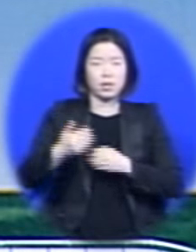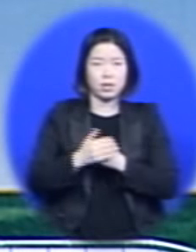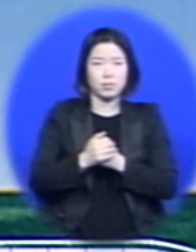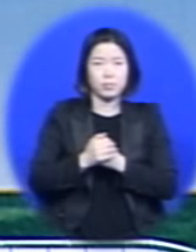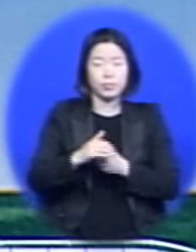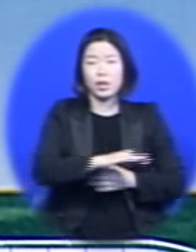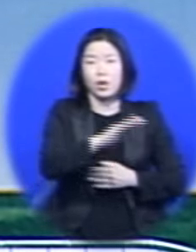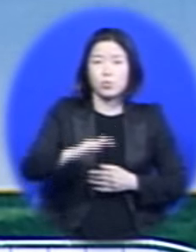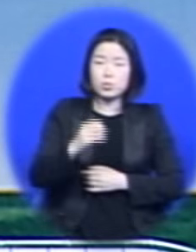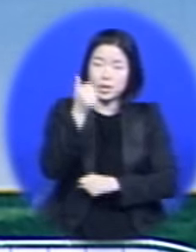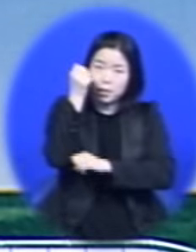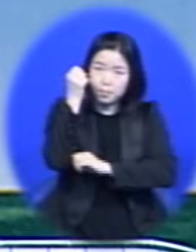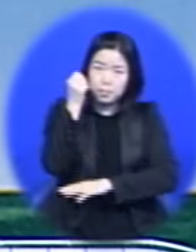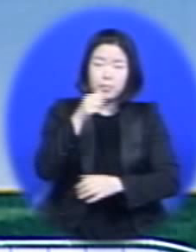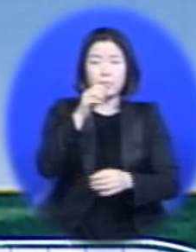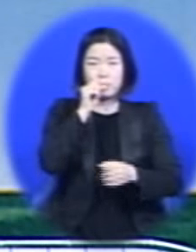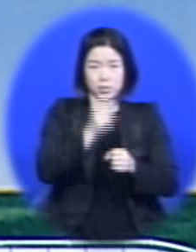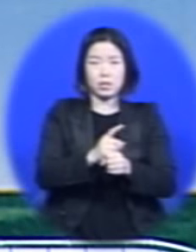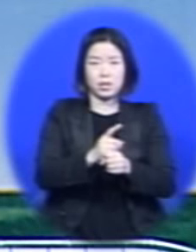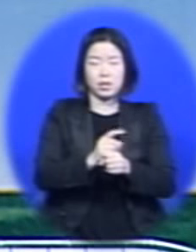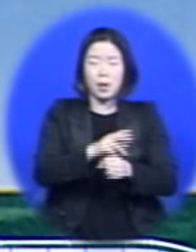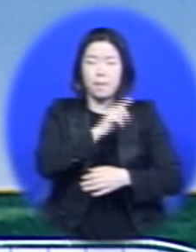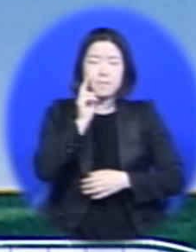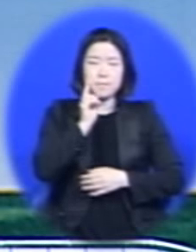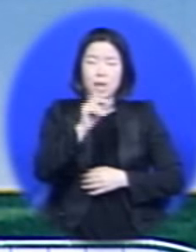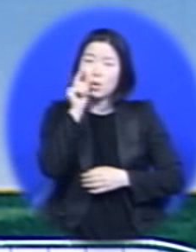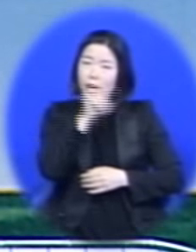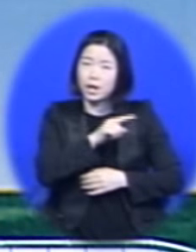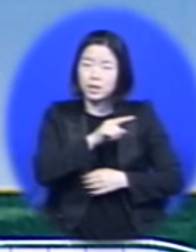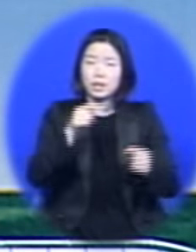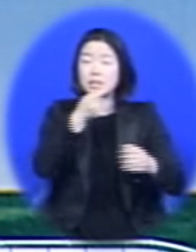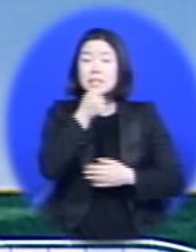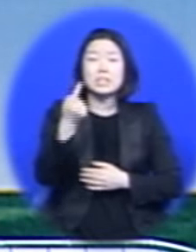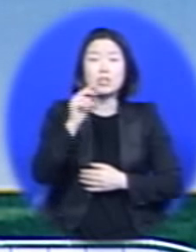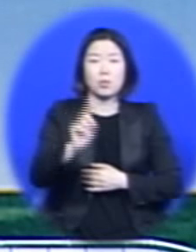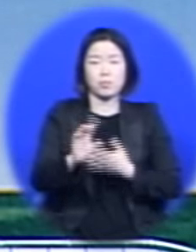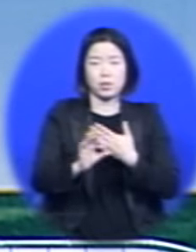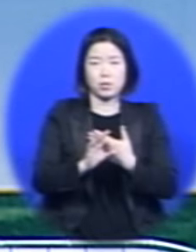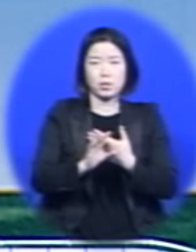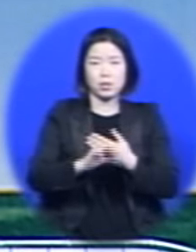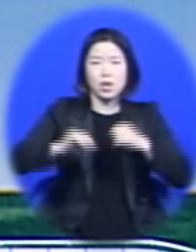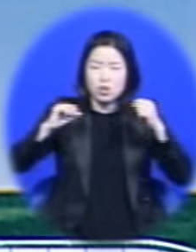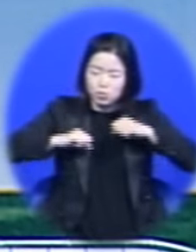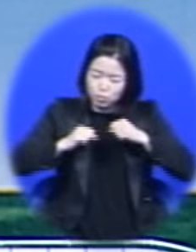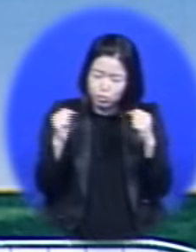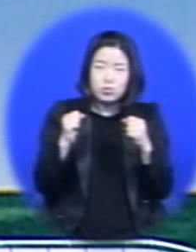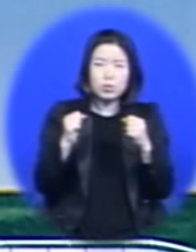여러분, 우리의 본성이 아주 악하다고 하는 증거가 뭐냐면 순종은 답답하고